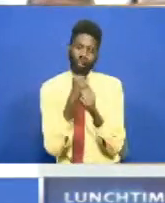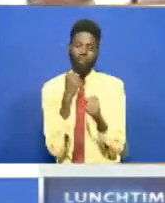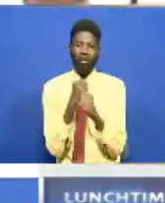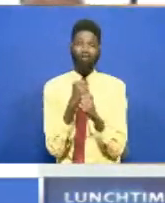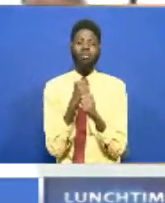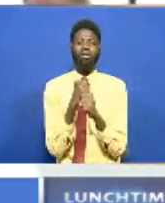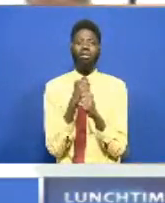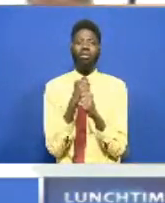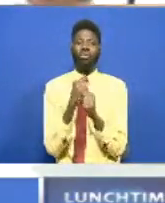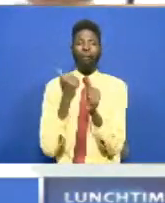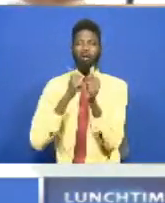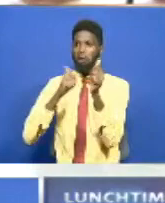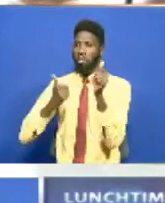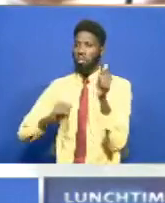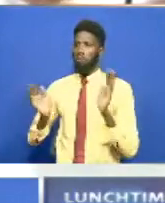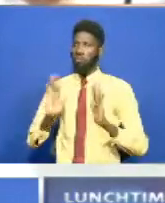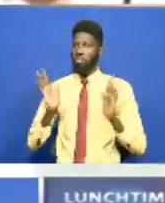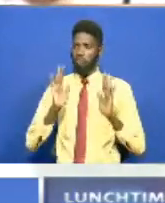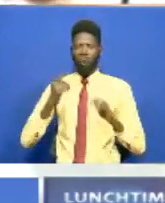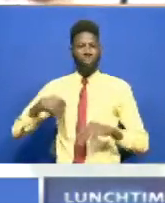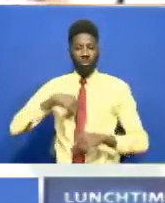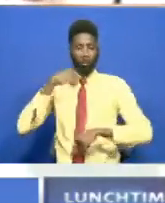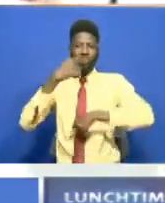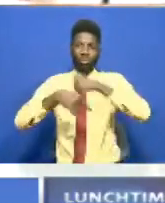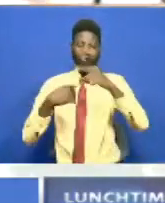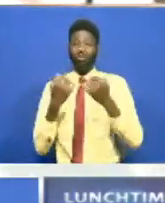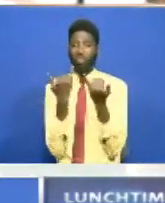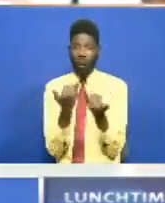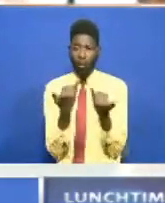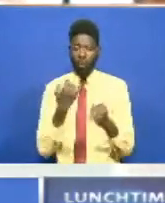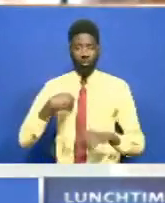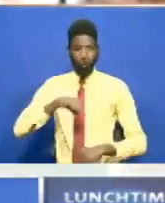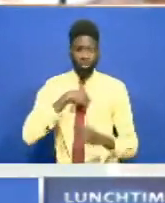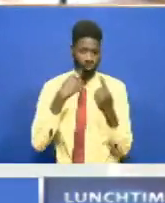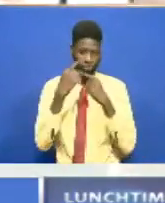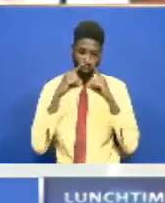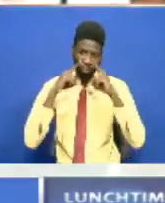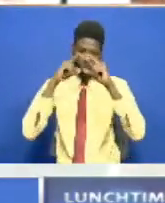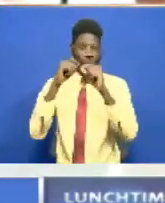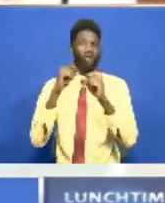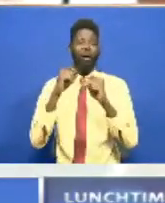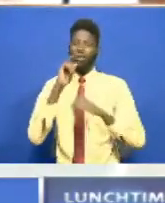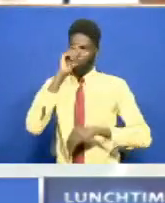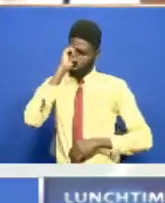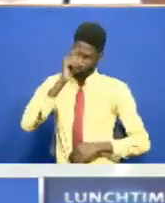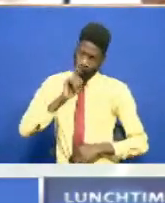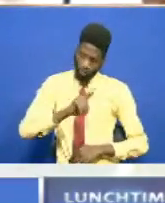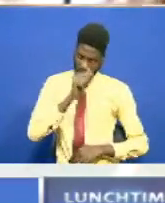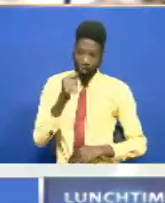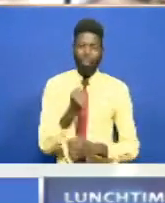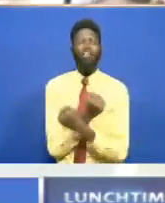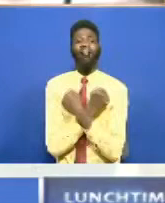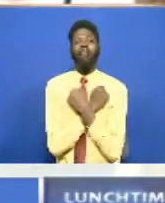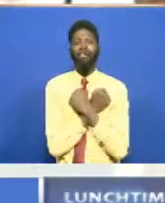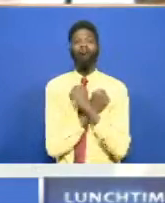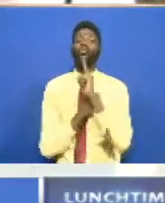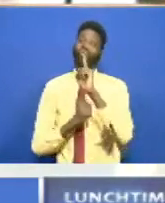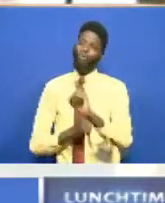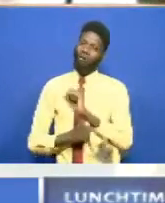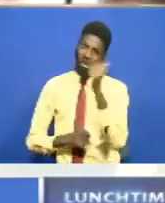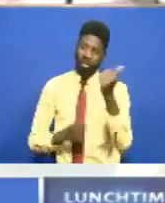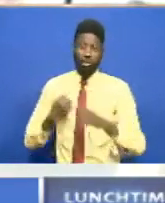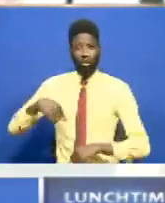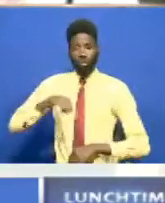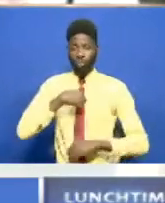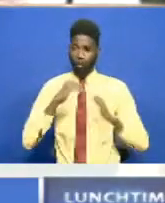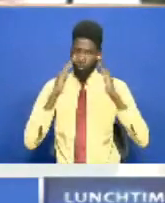nyuma. Yetu tu ni kusema, jameni tuheshimiane, tupendane. Tujenge yale ambaye yako